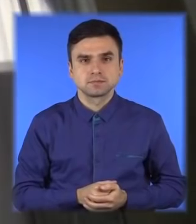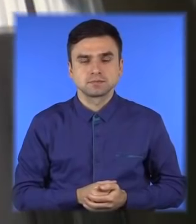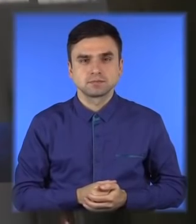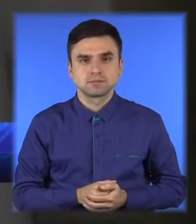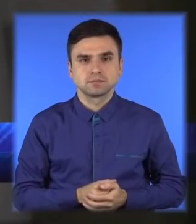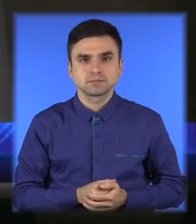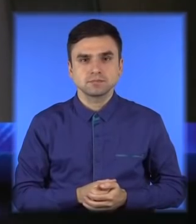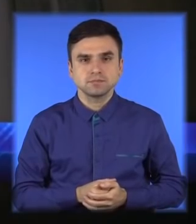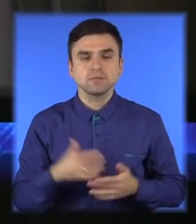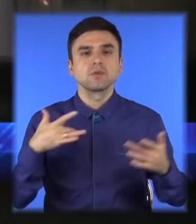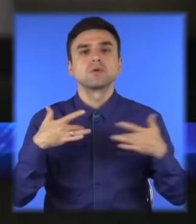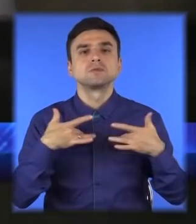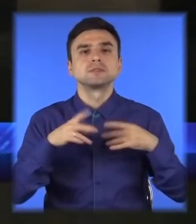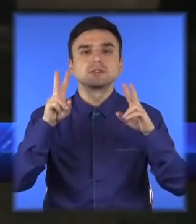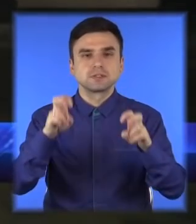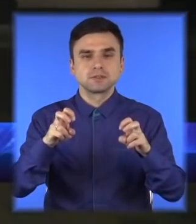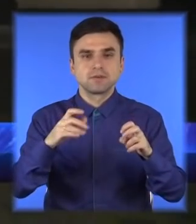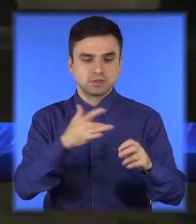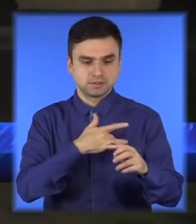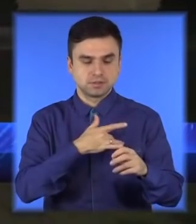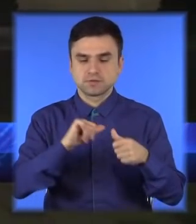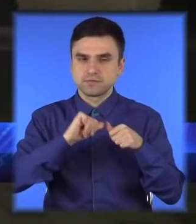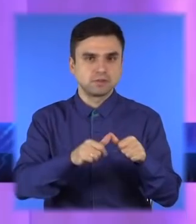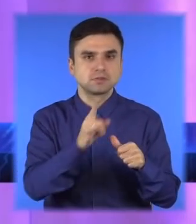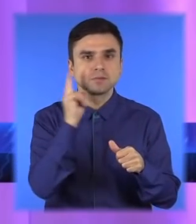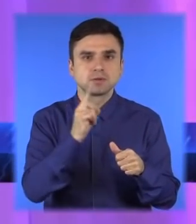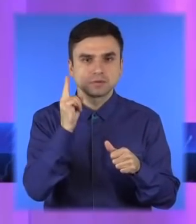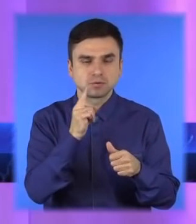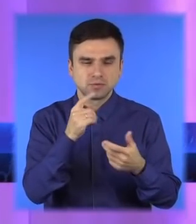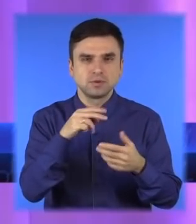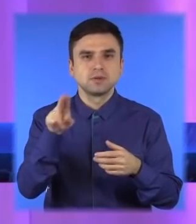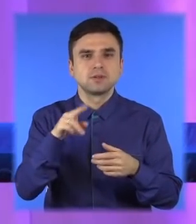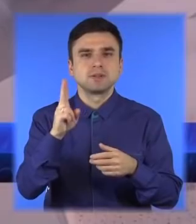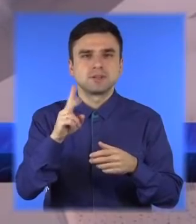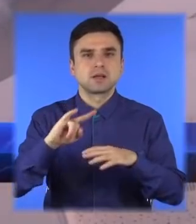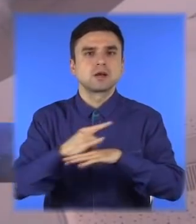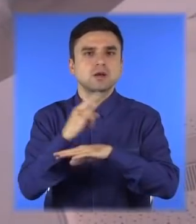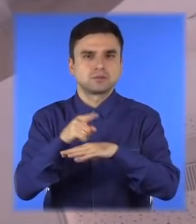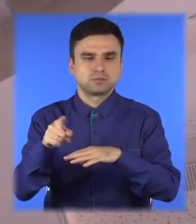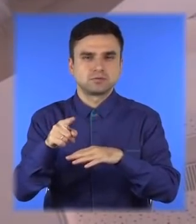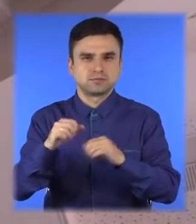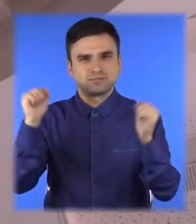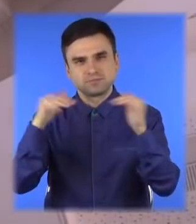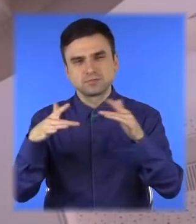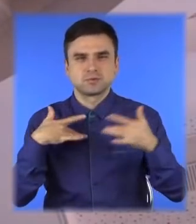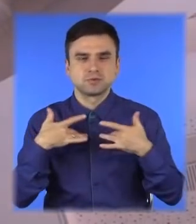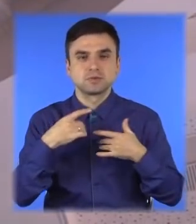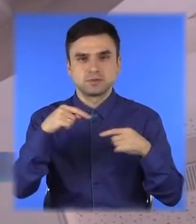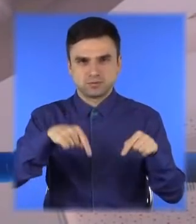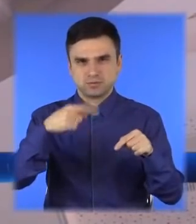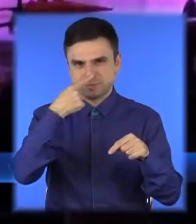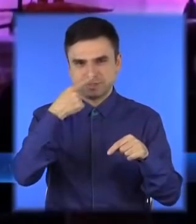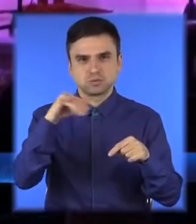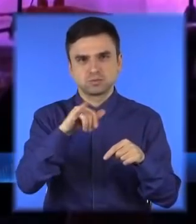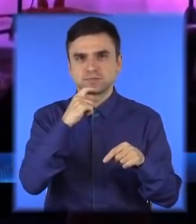«Вічно молоді серця» – саме таку назву мав концерт, який вихідними прийшов у Палаці культури Карачуни. Відкрили програму наймолодші вихованці